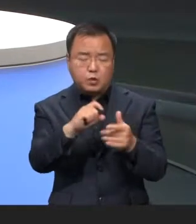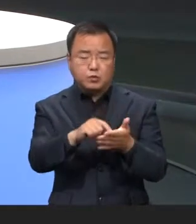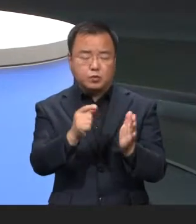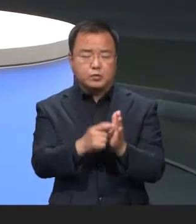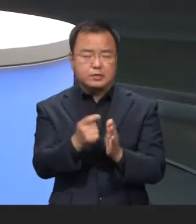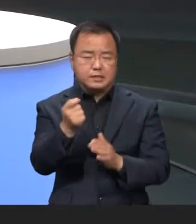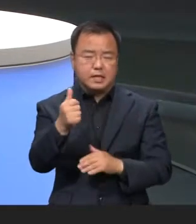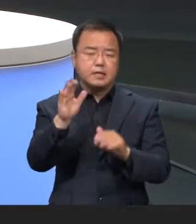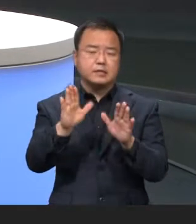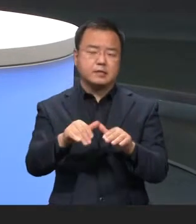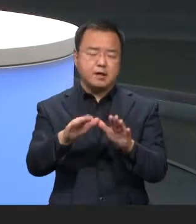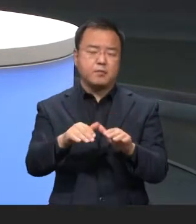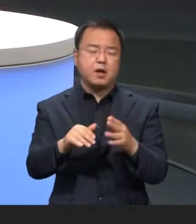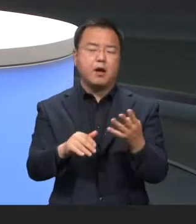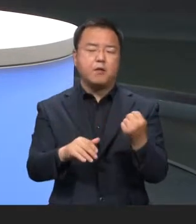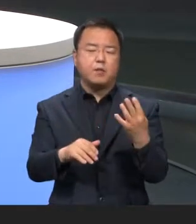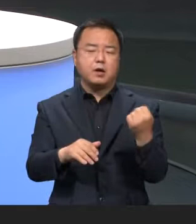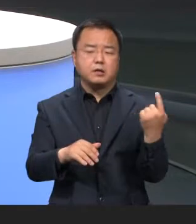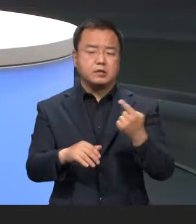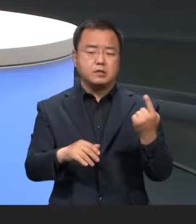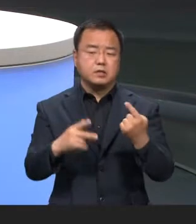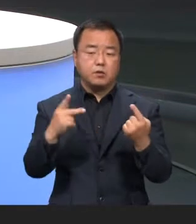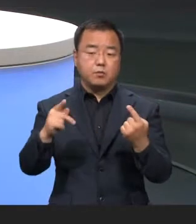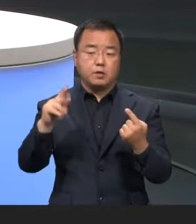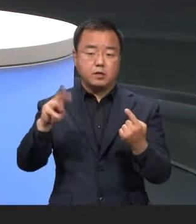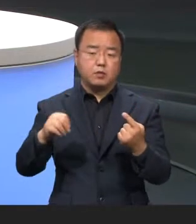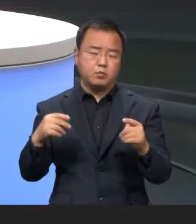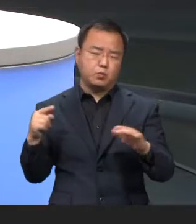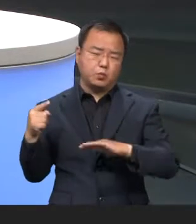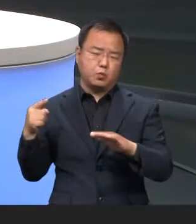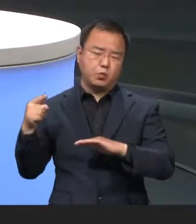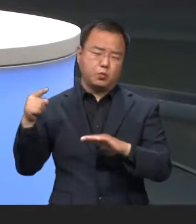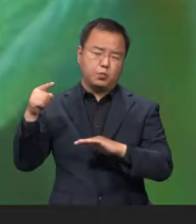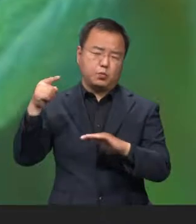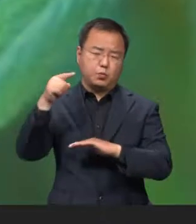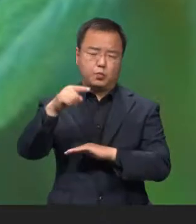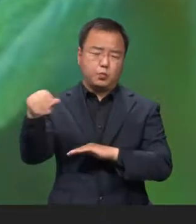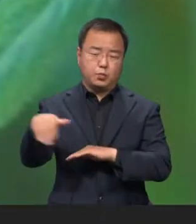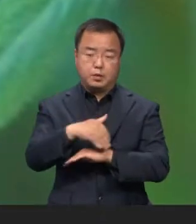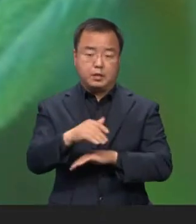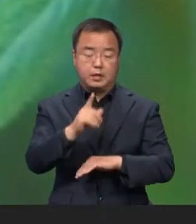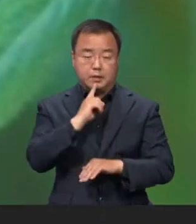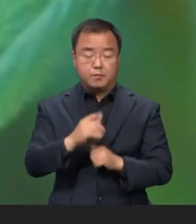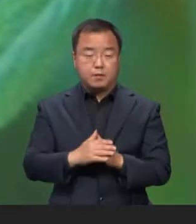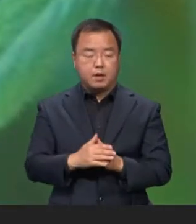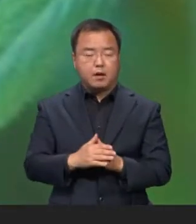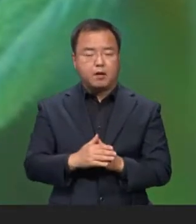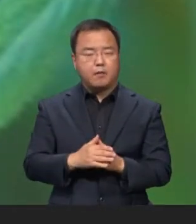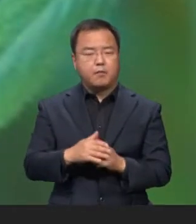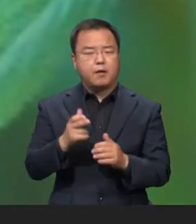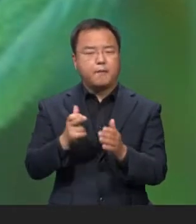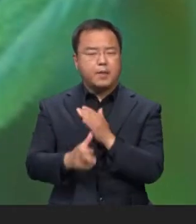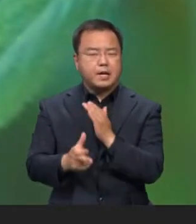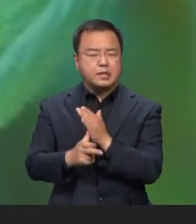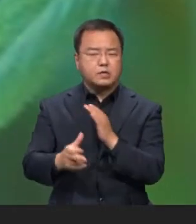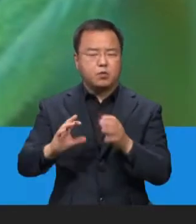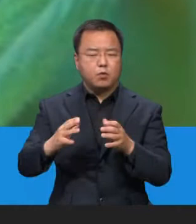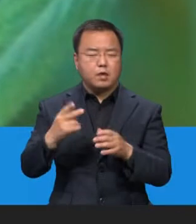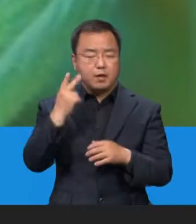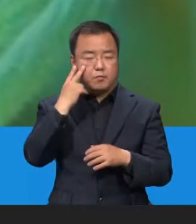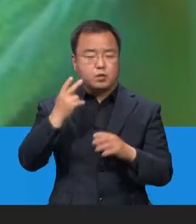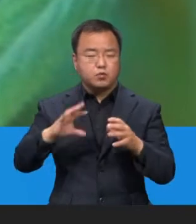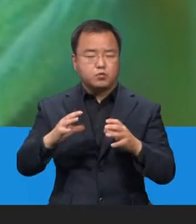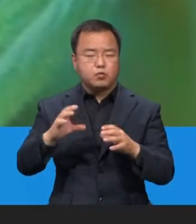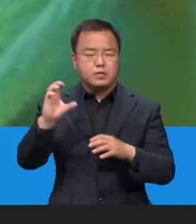나비가 수천 킬로미터를 횡단을 했다고요? 예, 매년 멕시코와 미국 그리고 캐나다까지 수천 킬로미터를 오가는 나비가